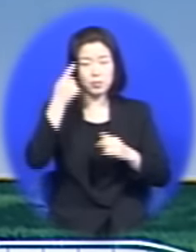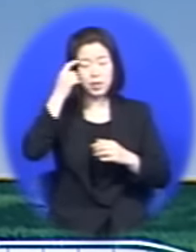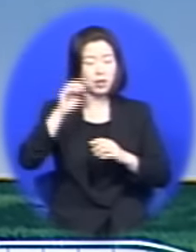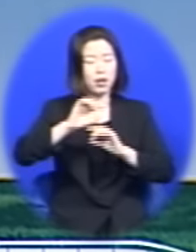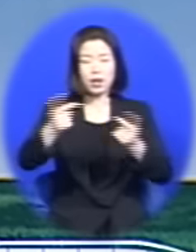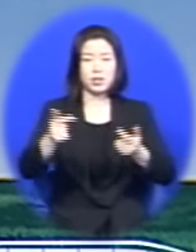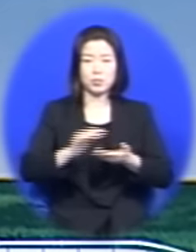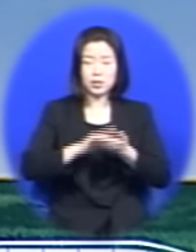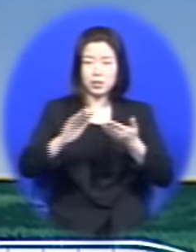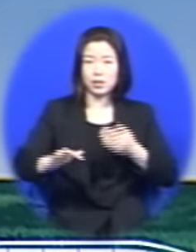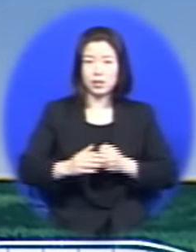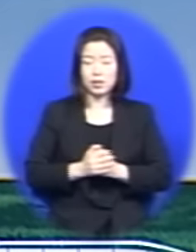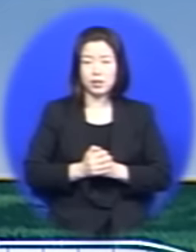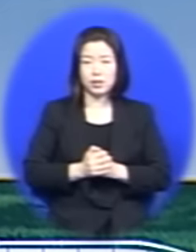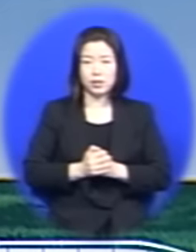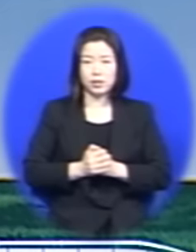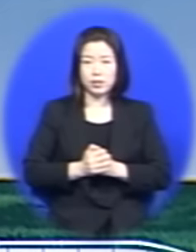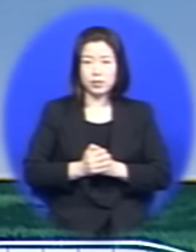아닙니다.